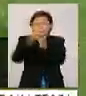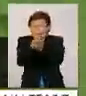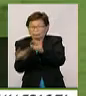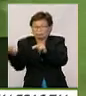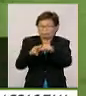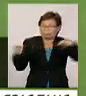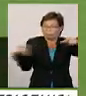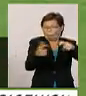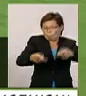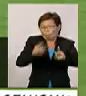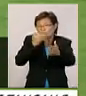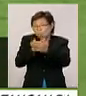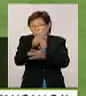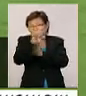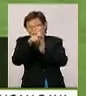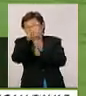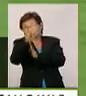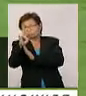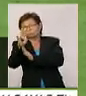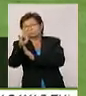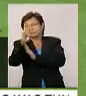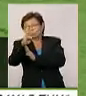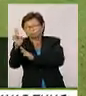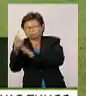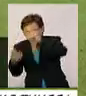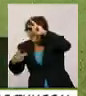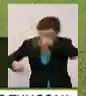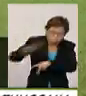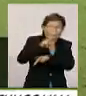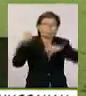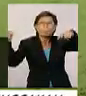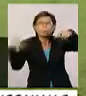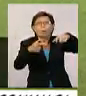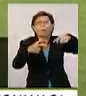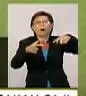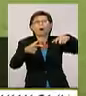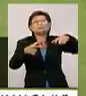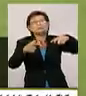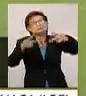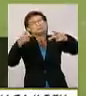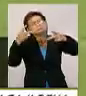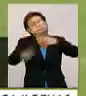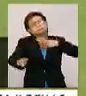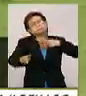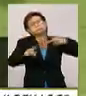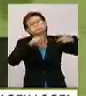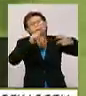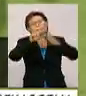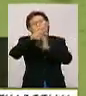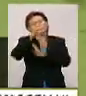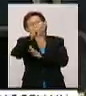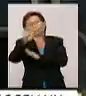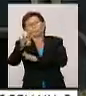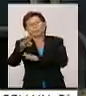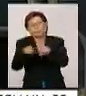mendapat peluang baik pada minit ke-67 namun tandukan Rodoljub Ponovic tidak menempati sasaran. Pada minit